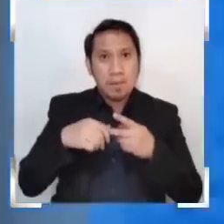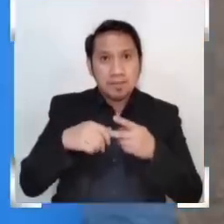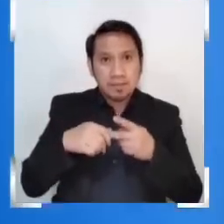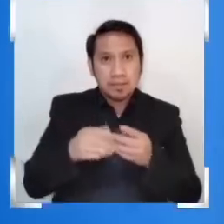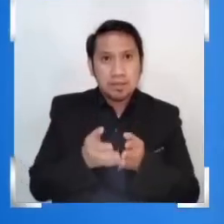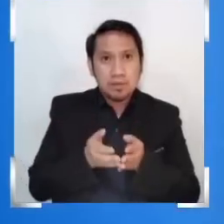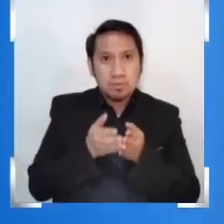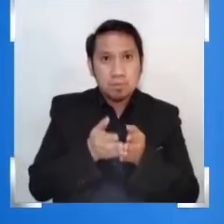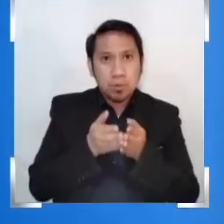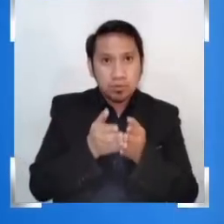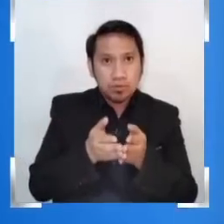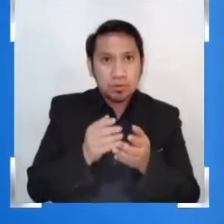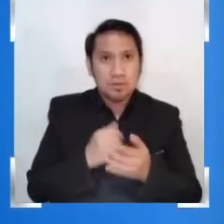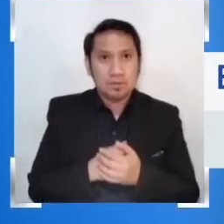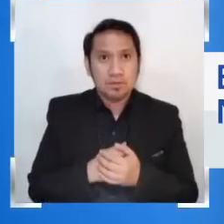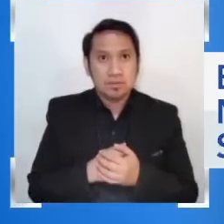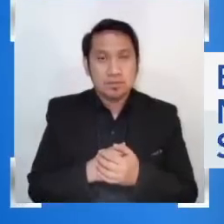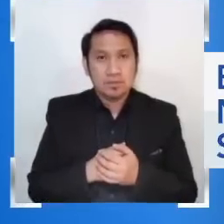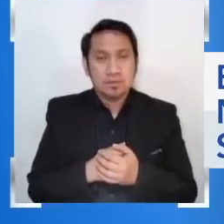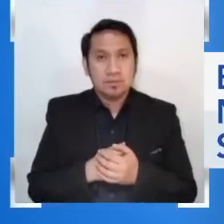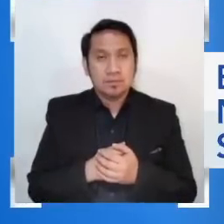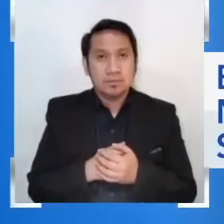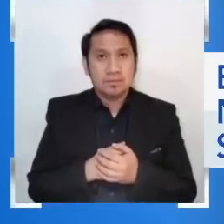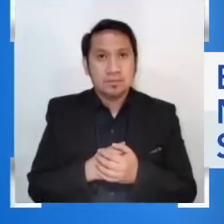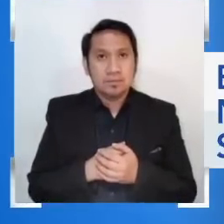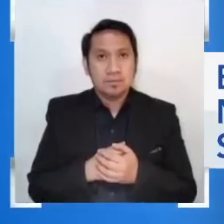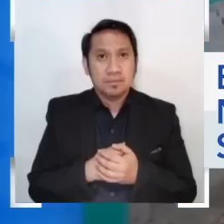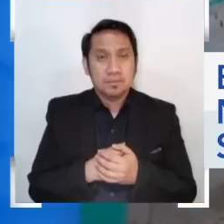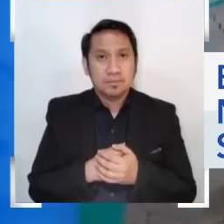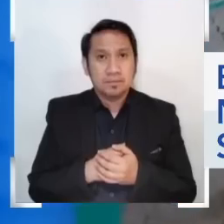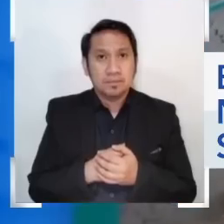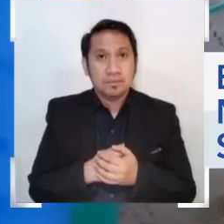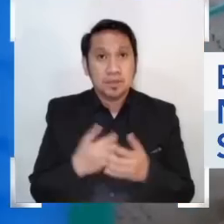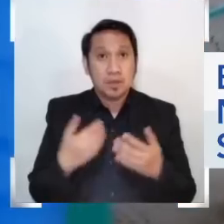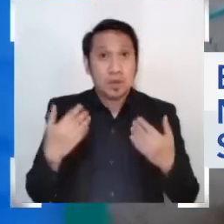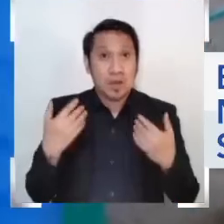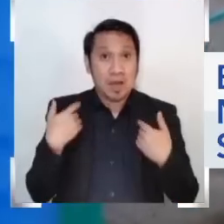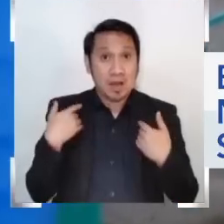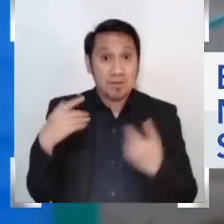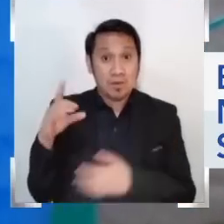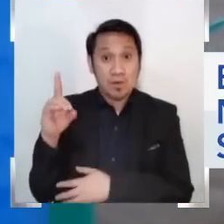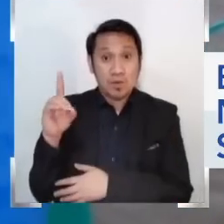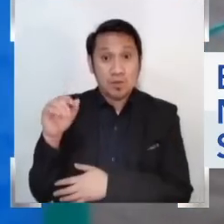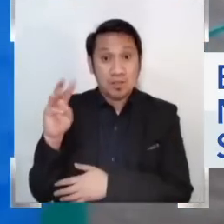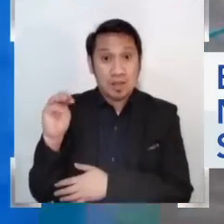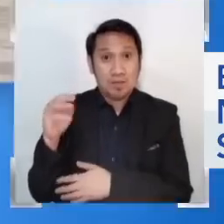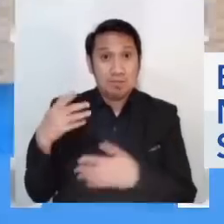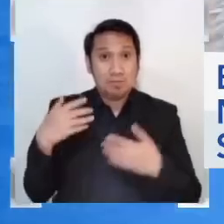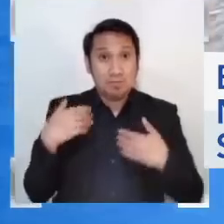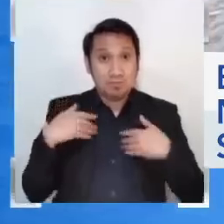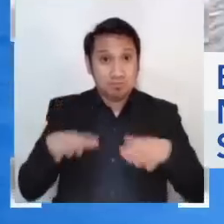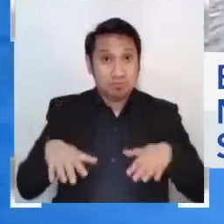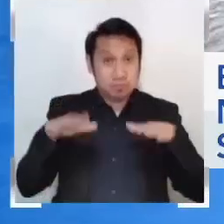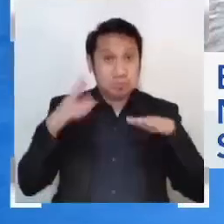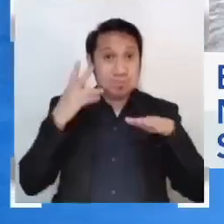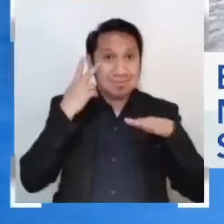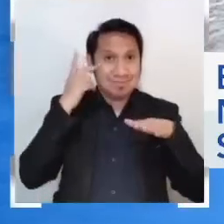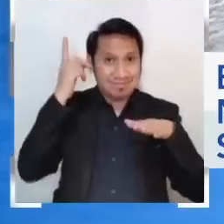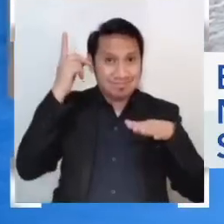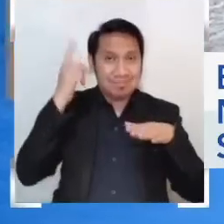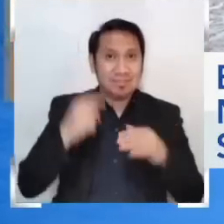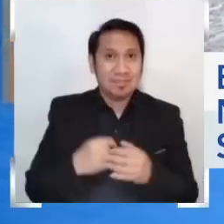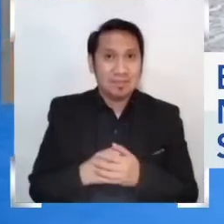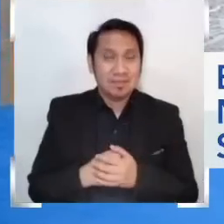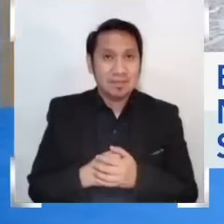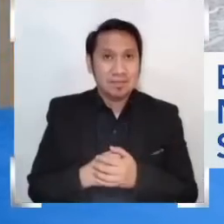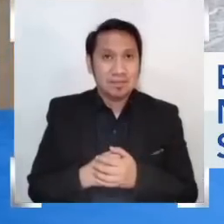doon. Sa Libungan, pinaapaw ng bahang irrigation dam doon. Kaya inilikas sa mga otoridad ng mga residente. Sa Kalamansig,